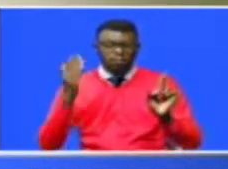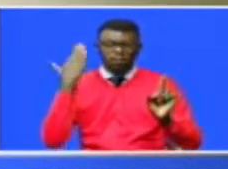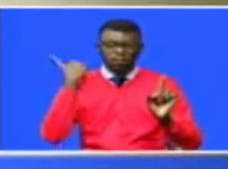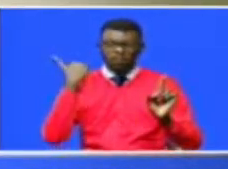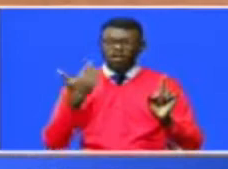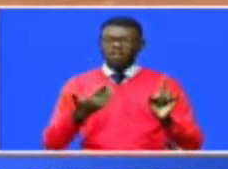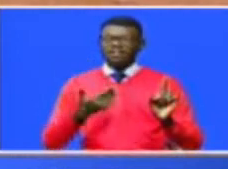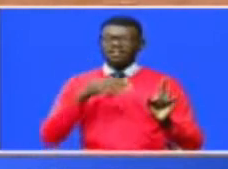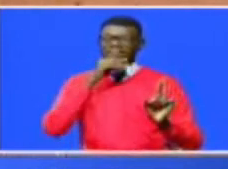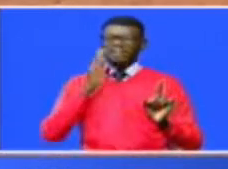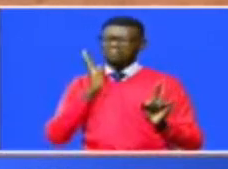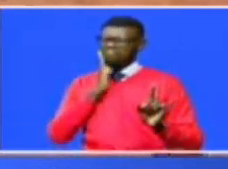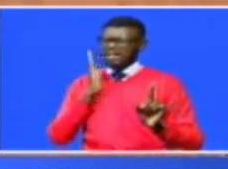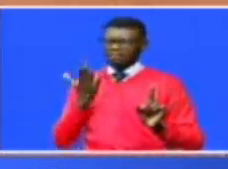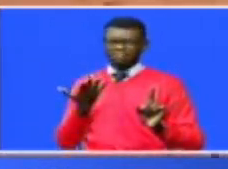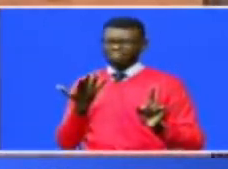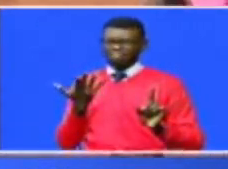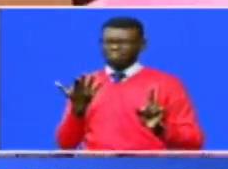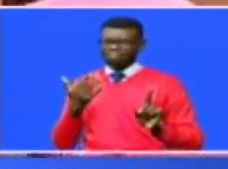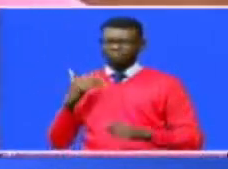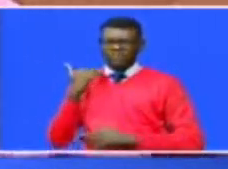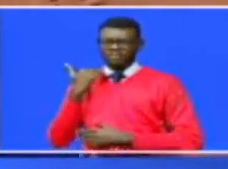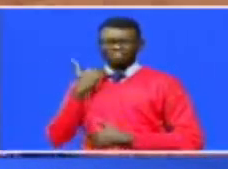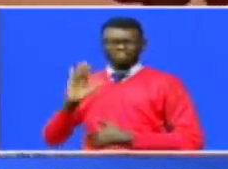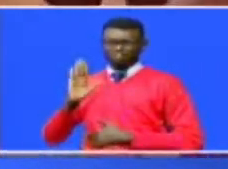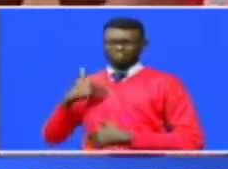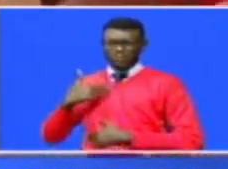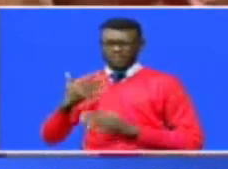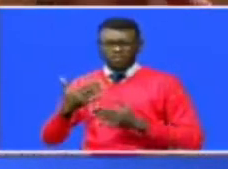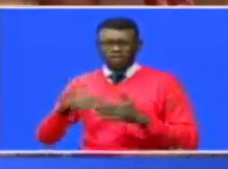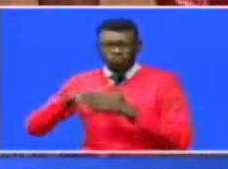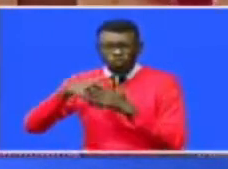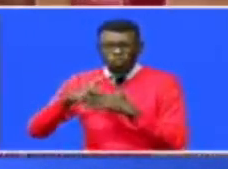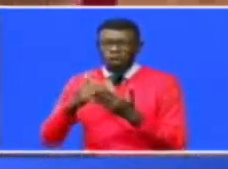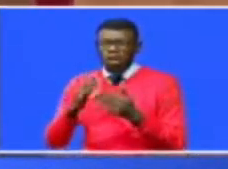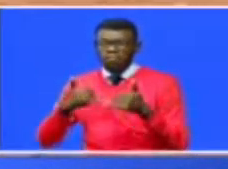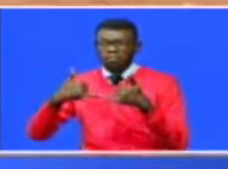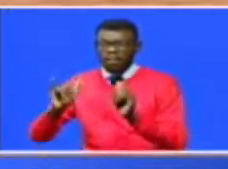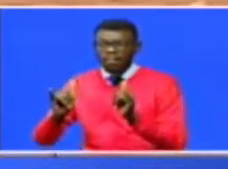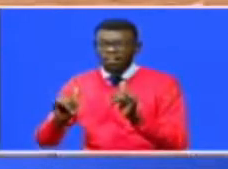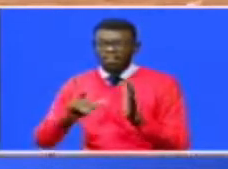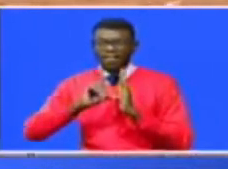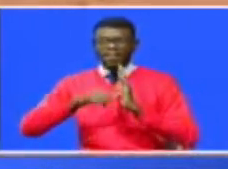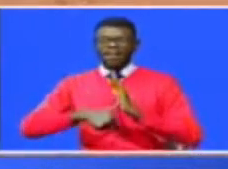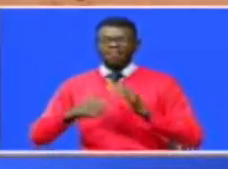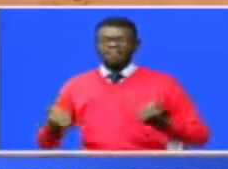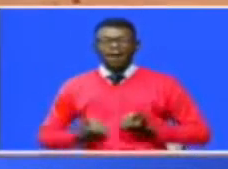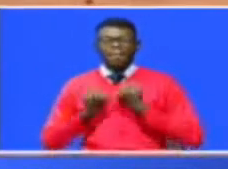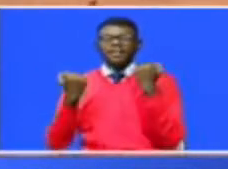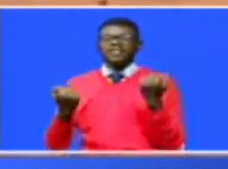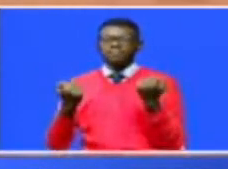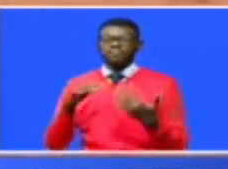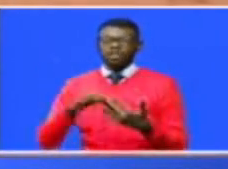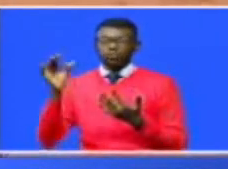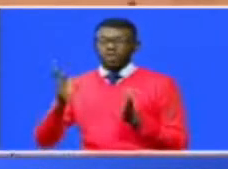wazazi wakakata nicheze ball. Sasa ikafika gamali, tukaenda tukachaguliwa kwenda kuwakilisha